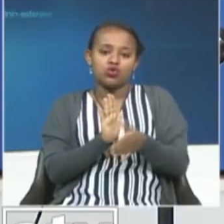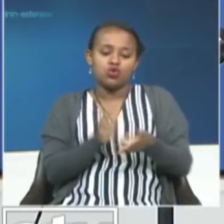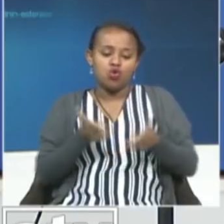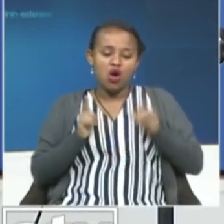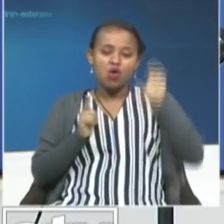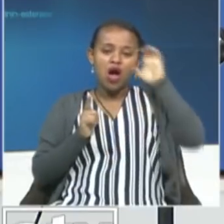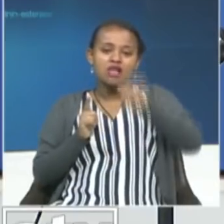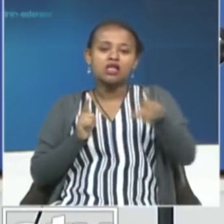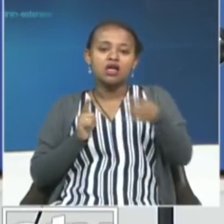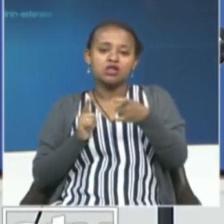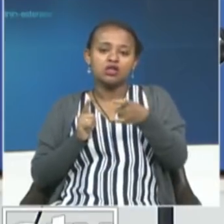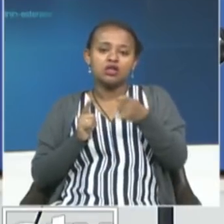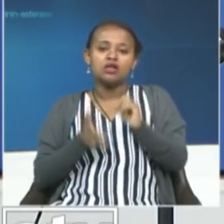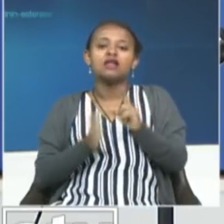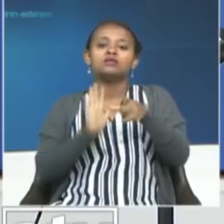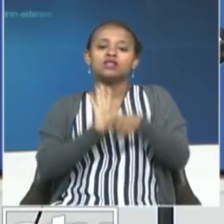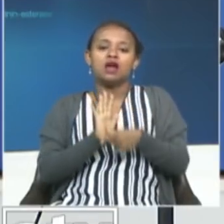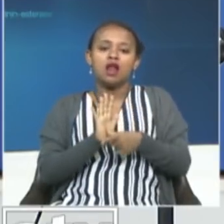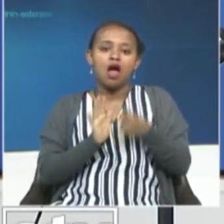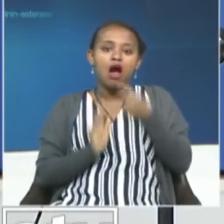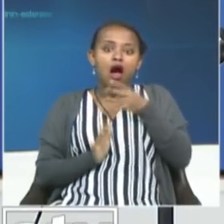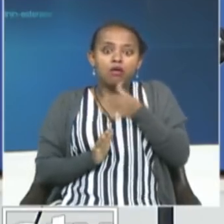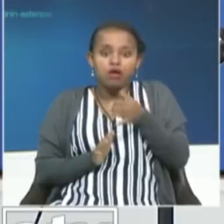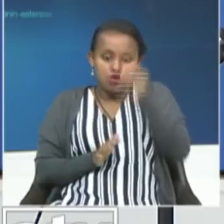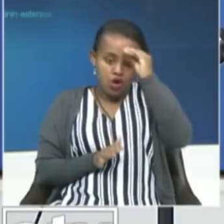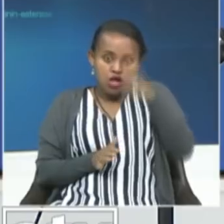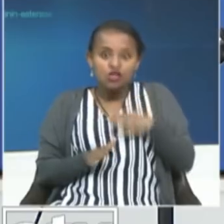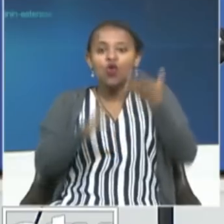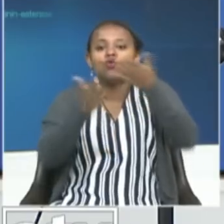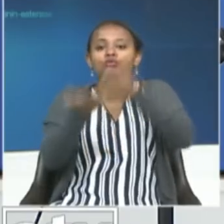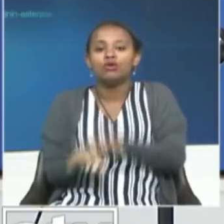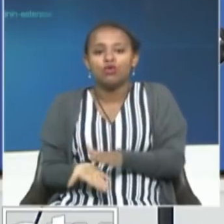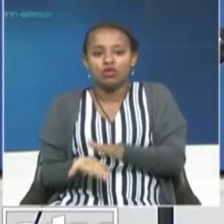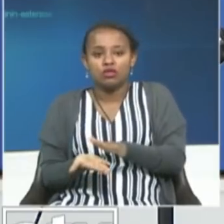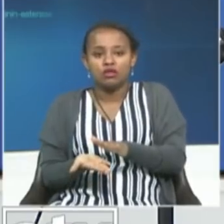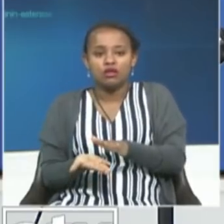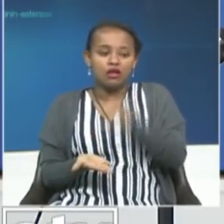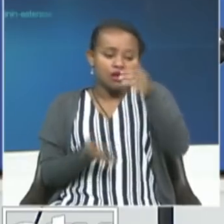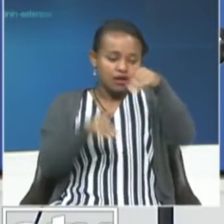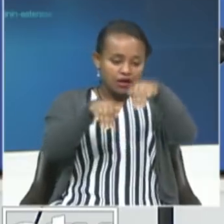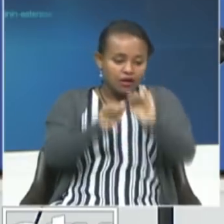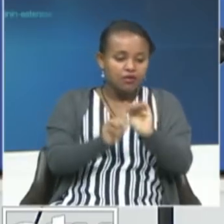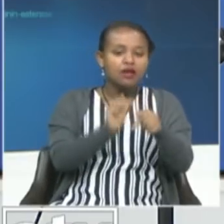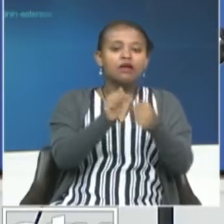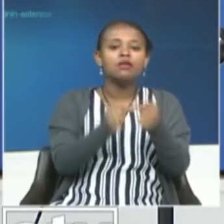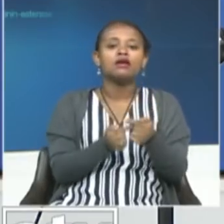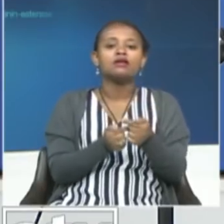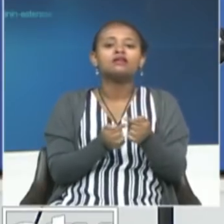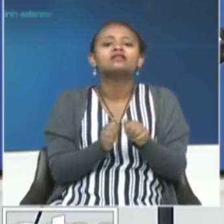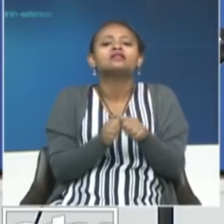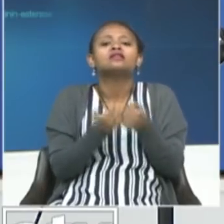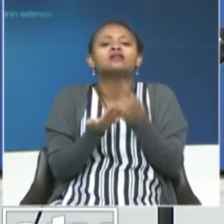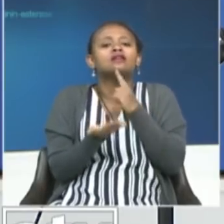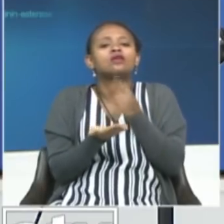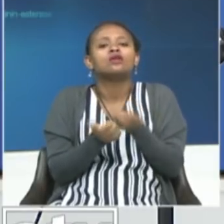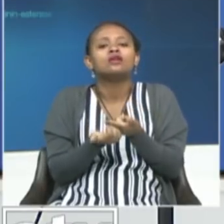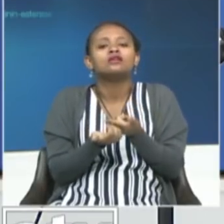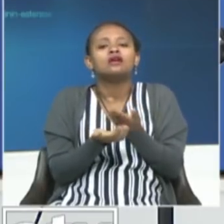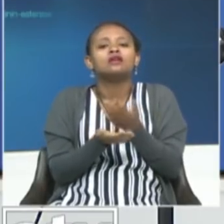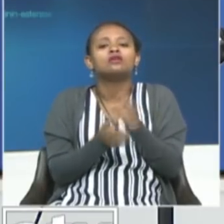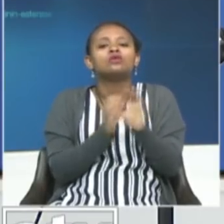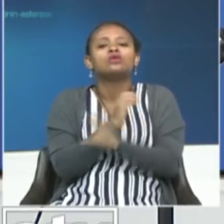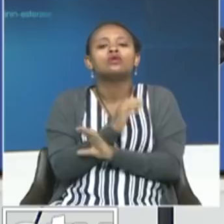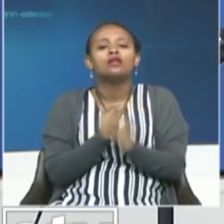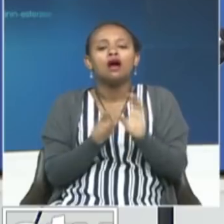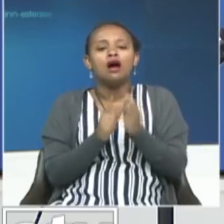አስገዳጅ የሚሆኑ ለምሳሌ አይበለው እና ሰዎች ቢሞቱ ቀብር የሚሄድ እንደዚህ አይነት ሁኔታዎች ይኖራሉ። እንዴት ነው እንደዚህ አይነት ሁኔታ ላይ